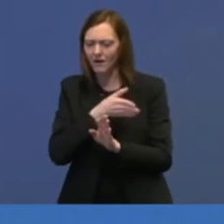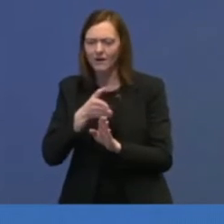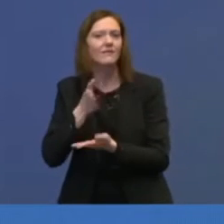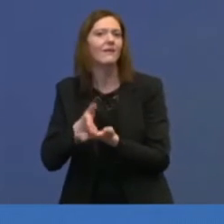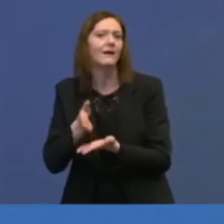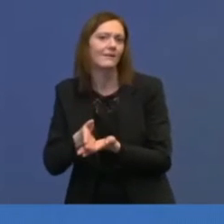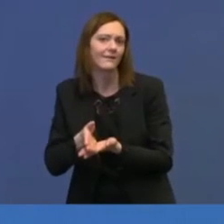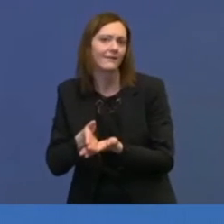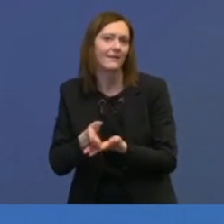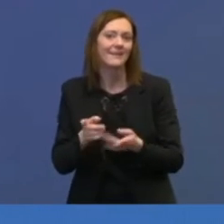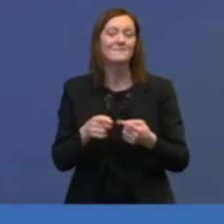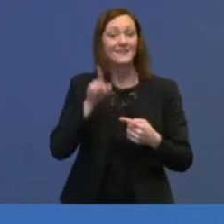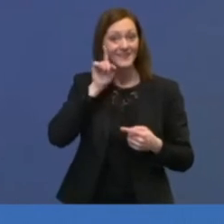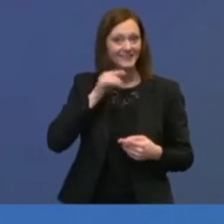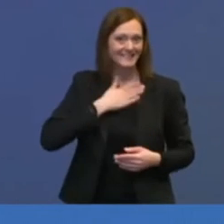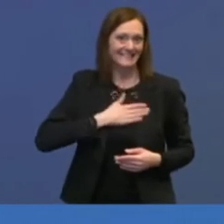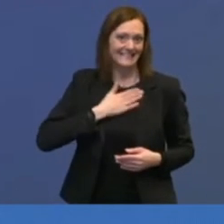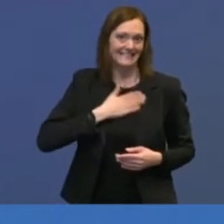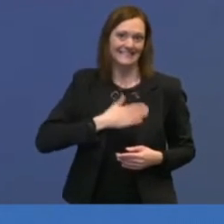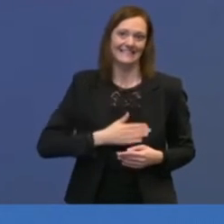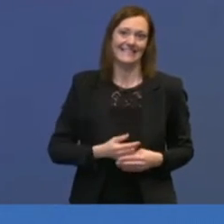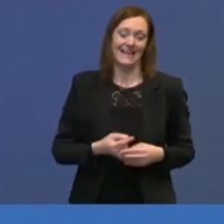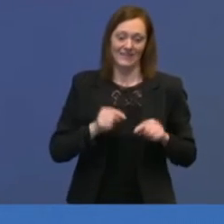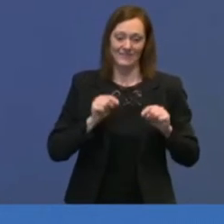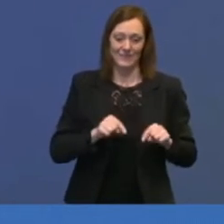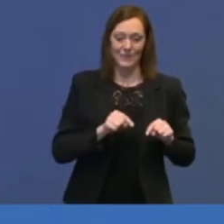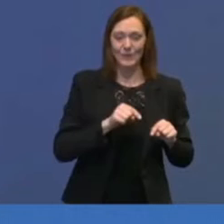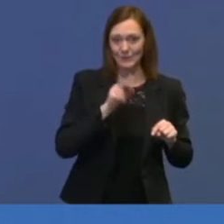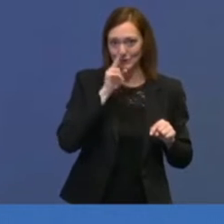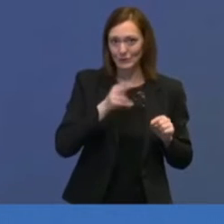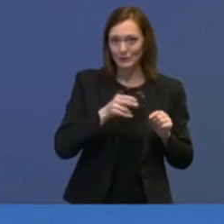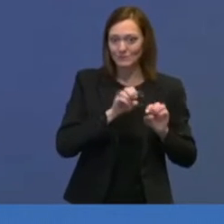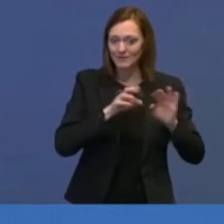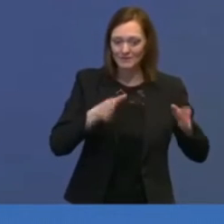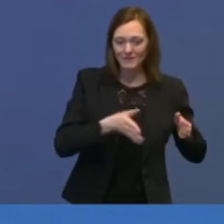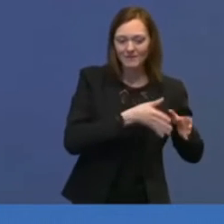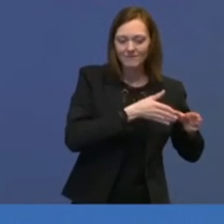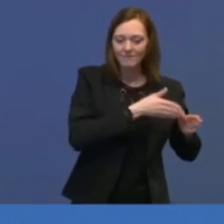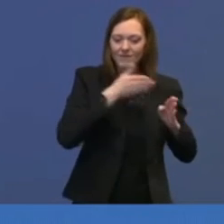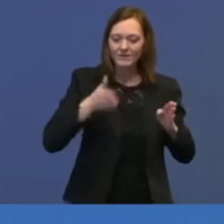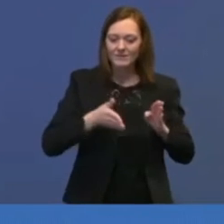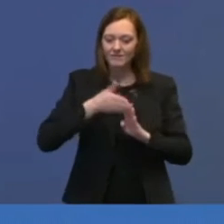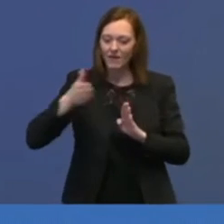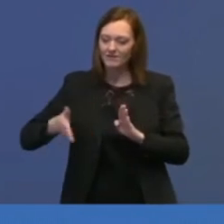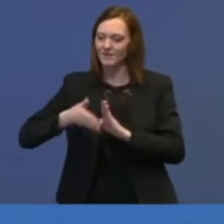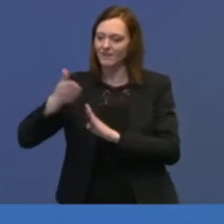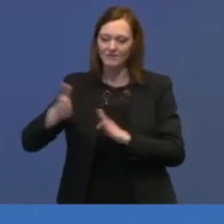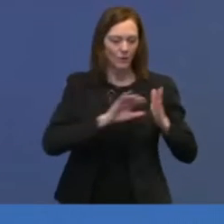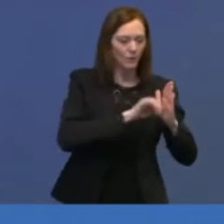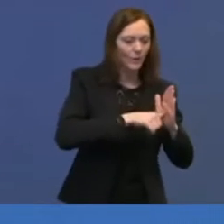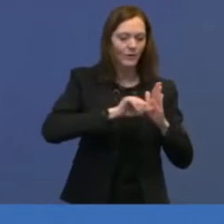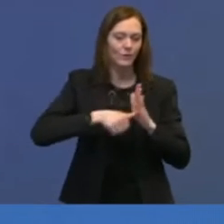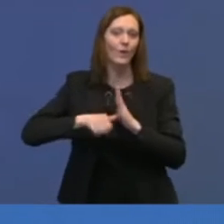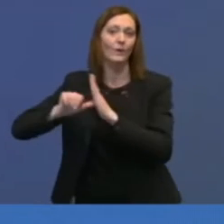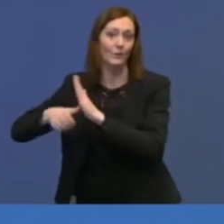Laakin wa xa farxad leh, in markas do uudurku galawage uusub aynoo xakamaynay fairuska.